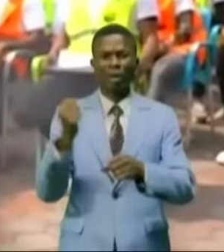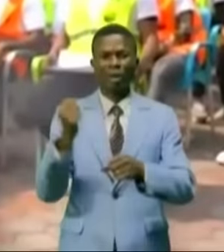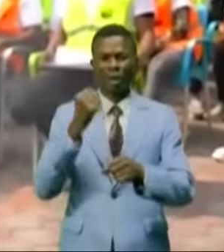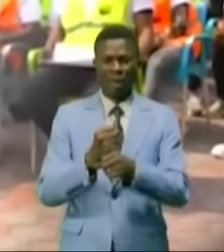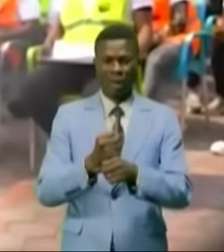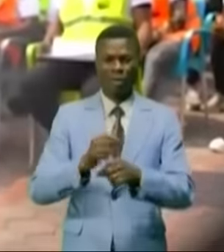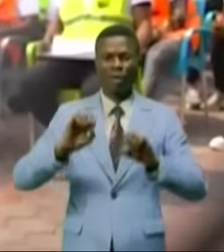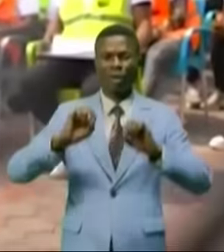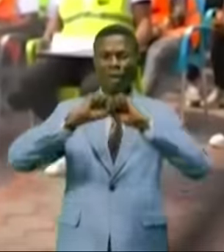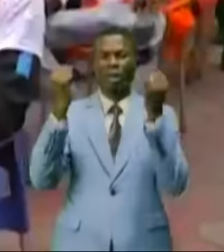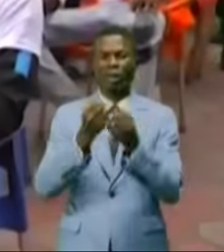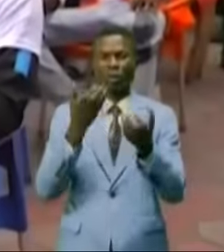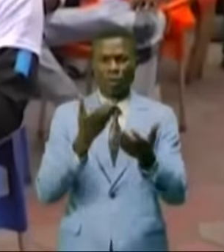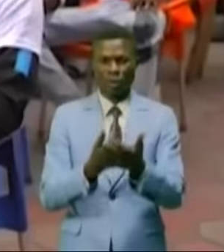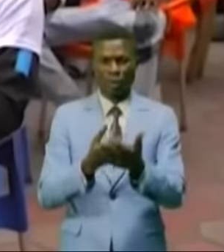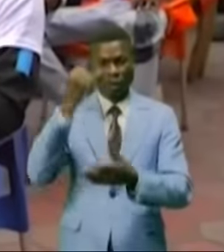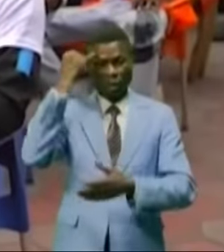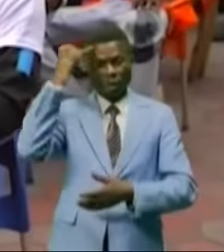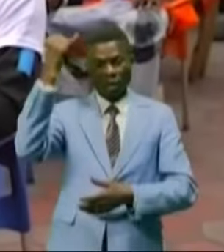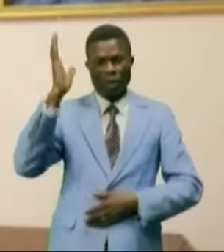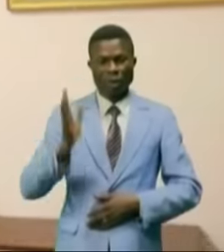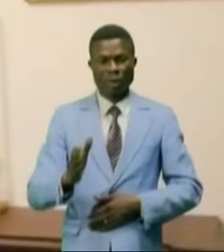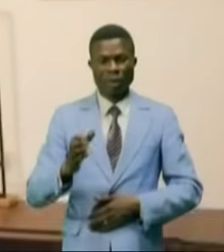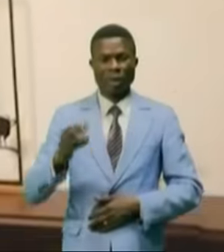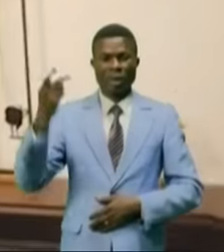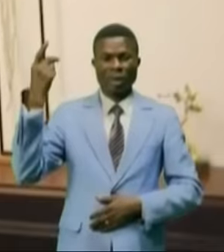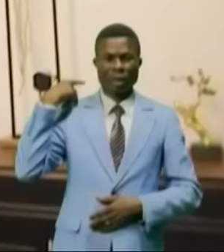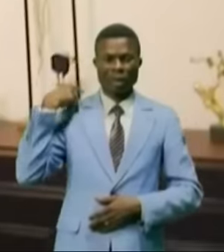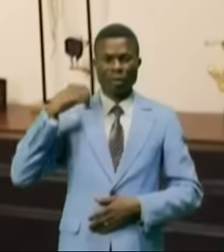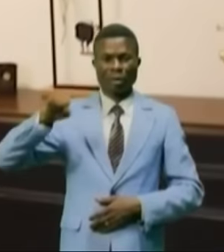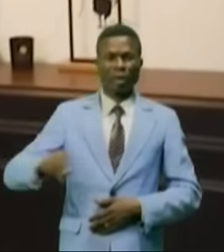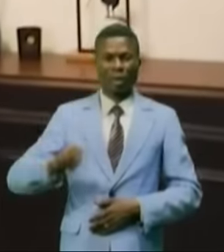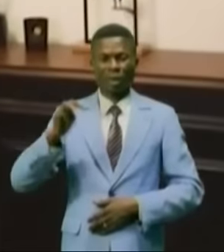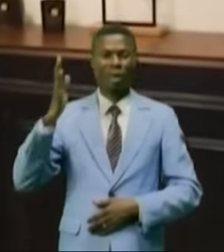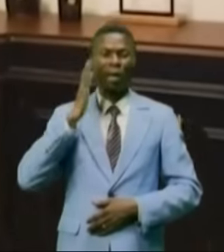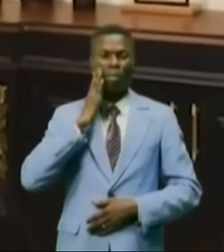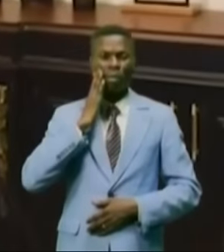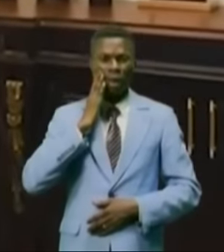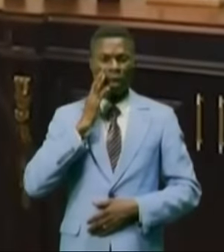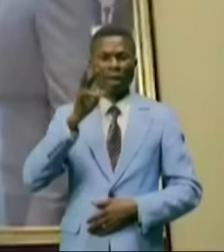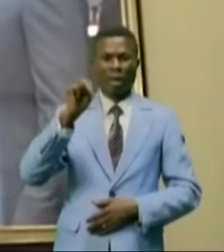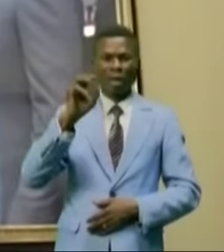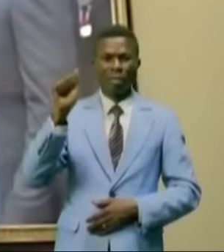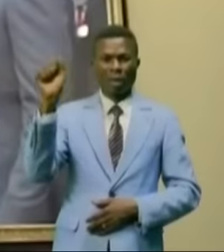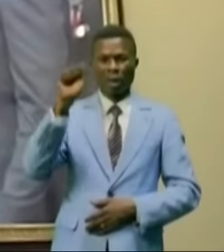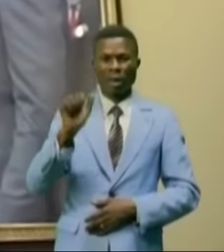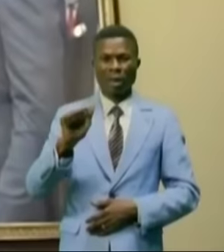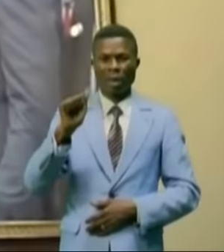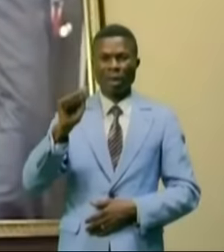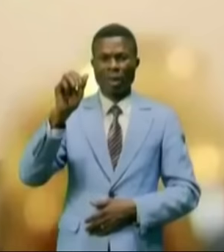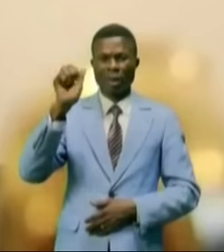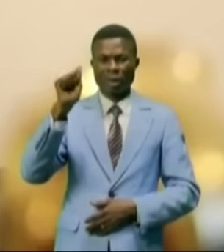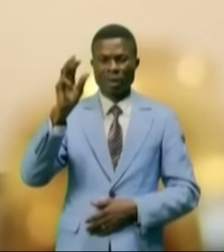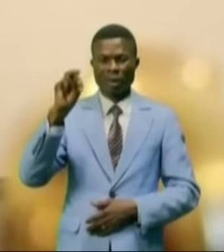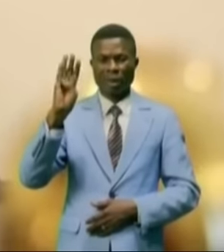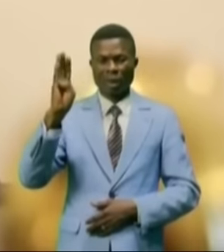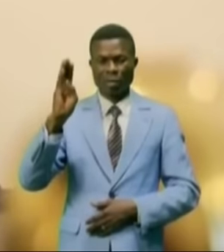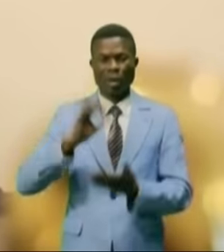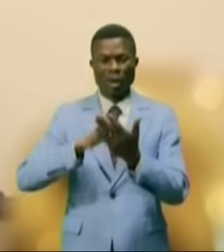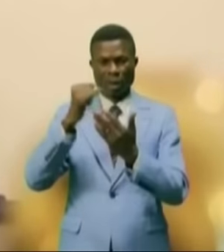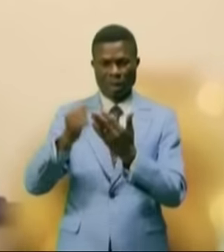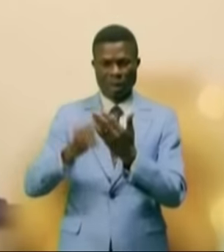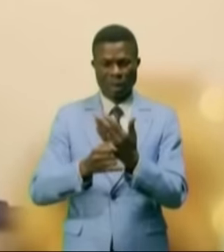est l'emploi. Son initiateur, l'honorable Jean-Marie Lukulasi Masamba, met à contribution son carnet d'adresses et